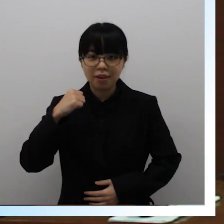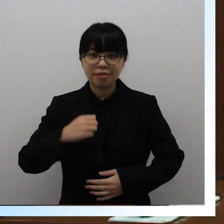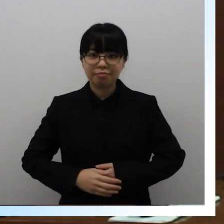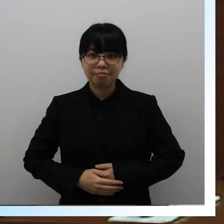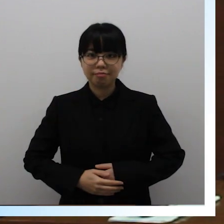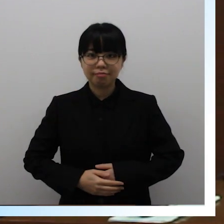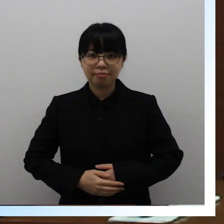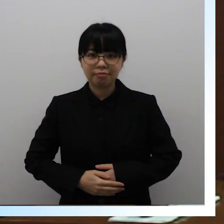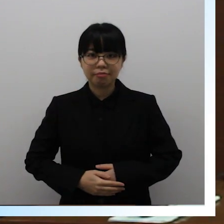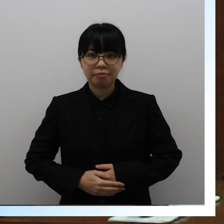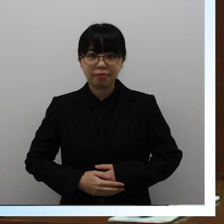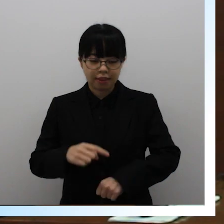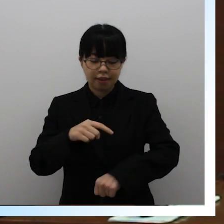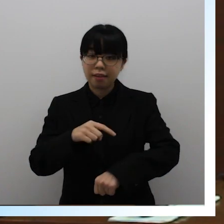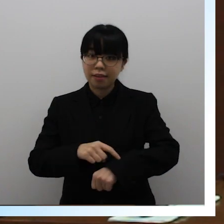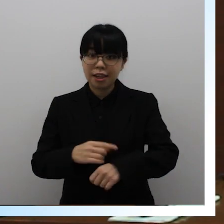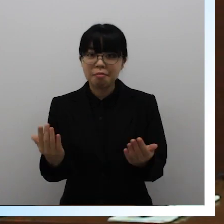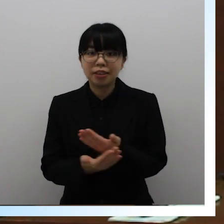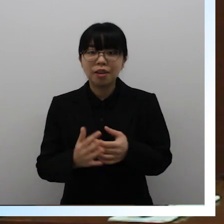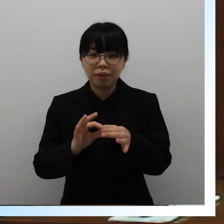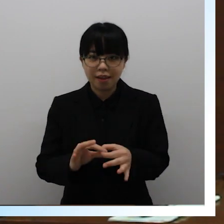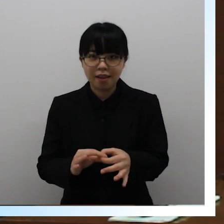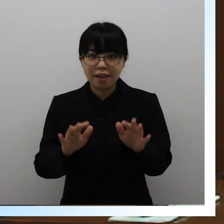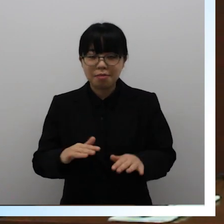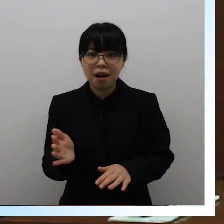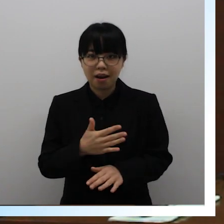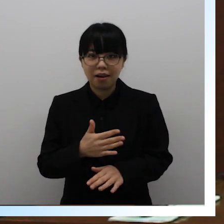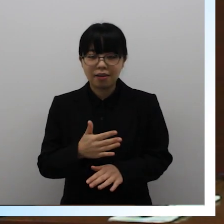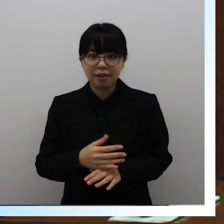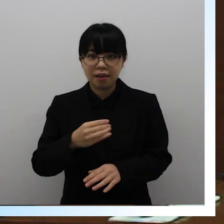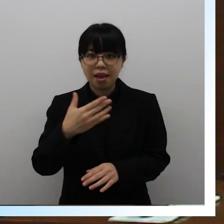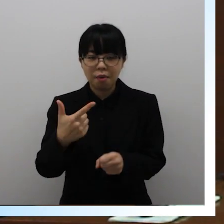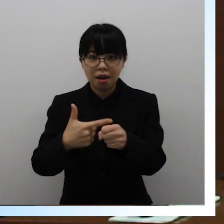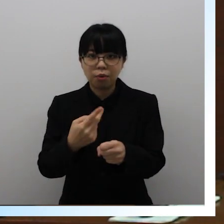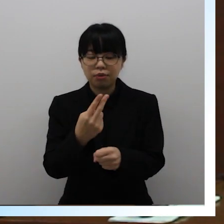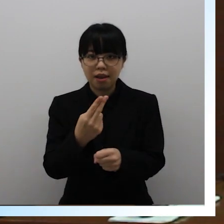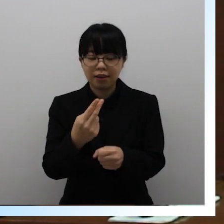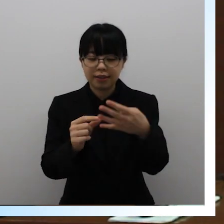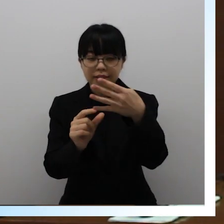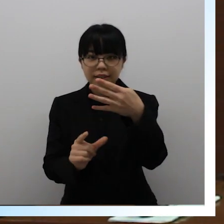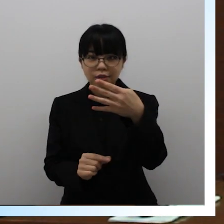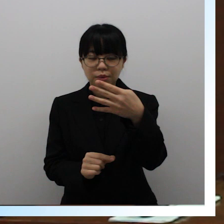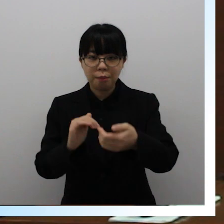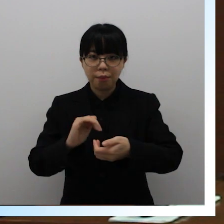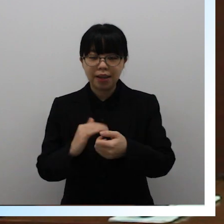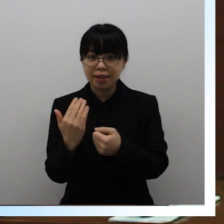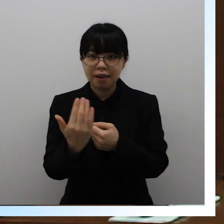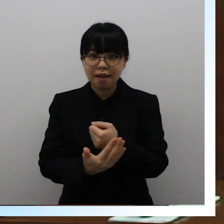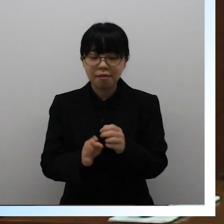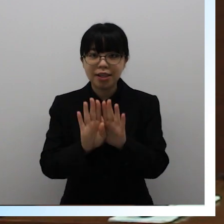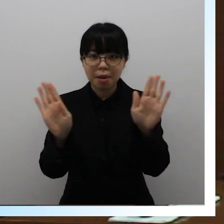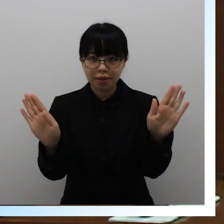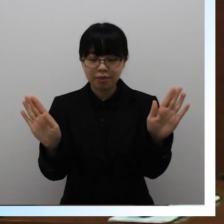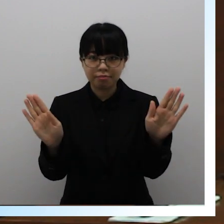おはようございます。定刻になりましたので、ただいまから令和6年4月の定例記者会見を始め